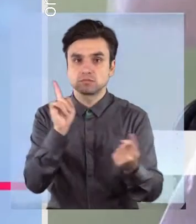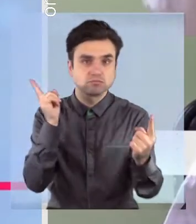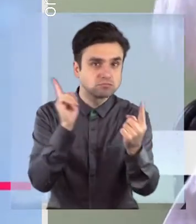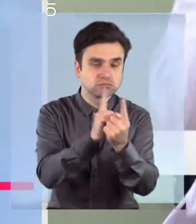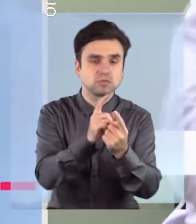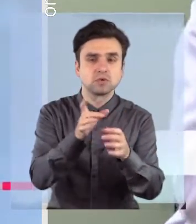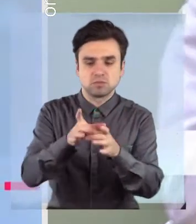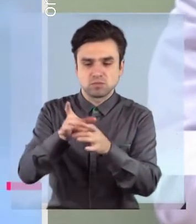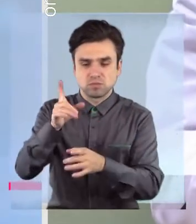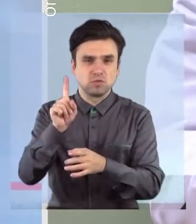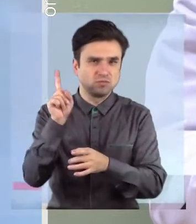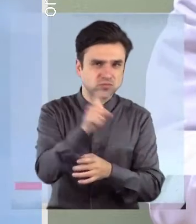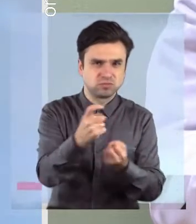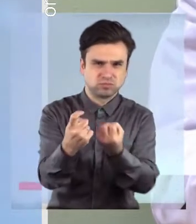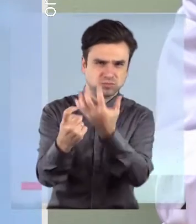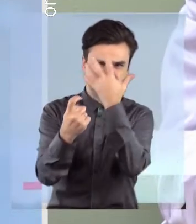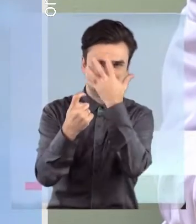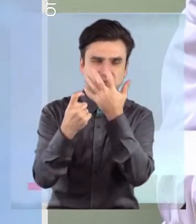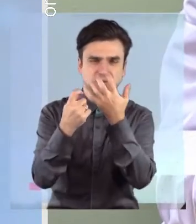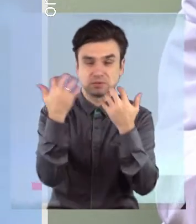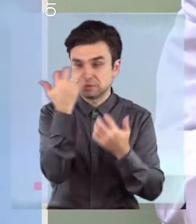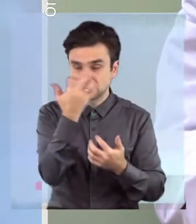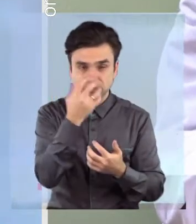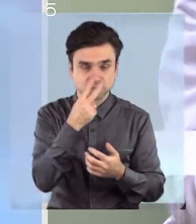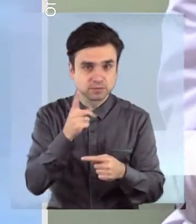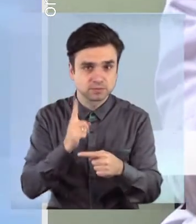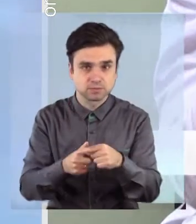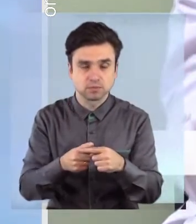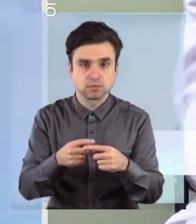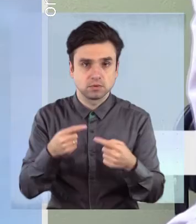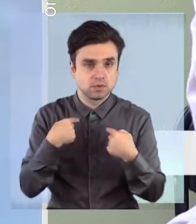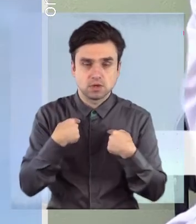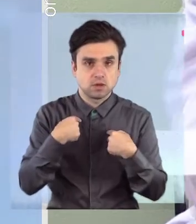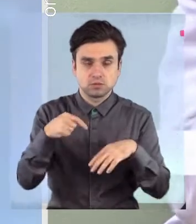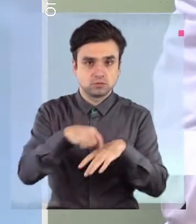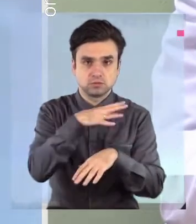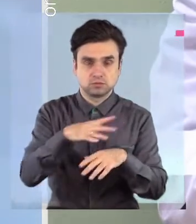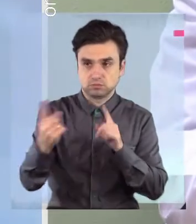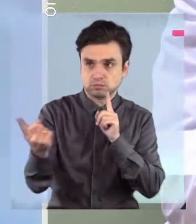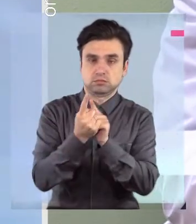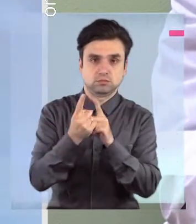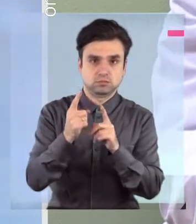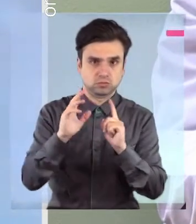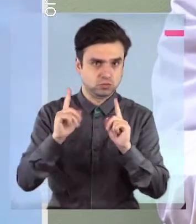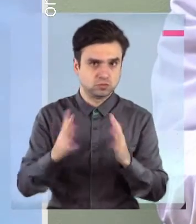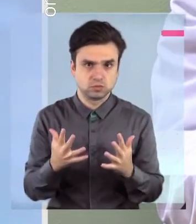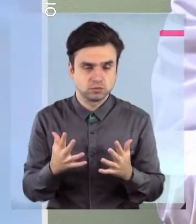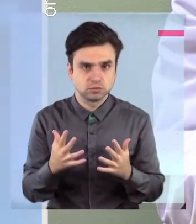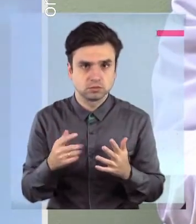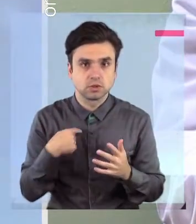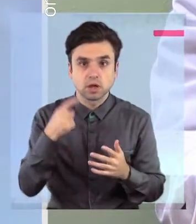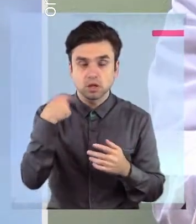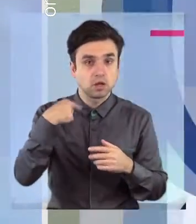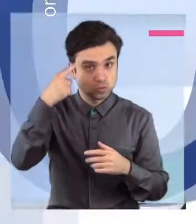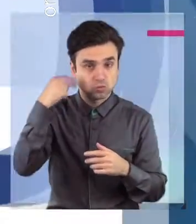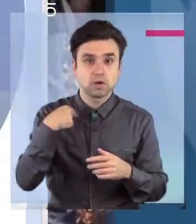и мне газом в лицо брызнула газа. Я не понял даже, что произошло. Когда у меня получился сумасшедший ожог глаз, я думал, что я слеп,